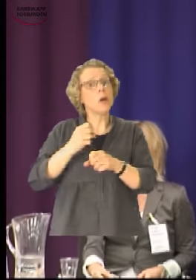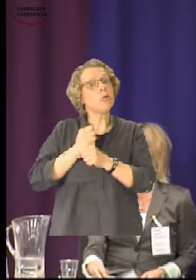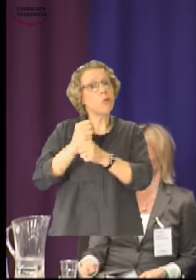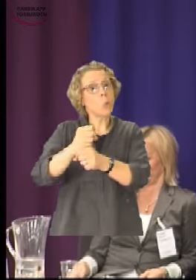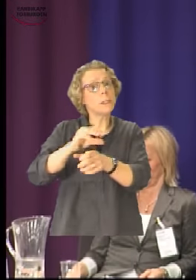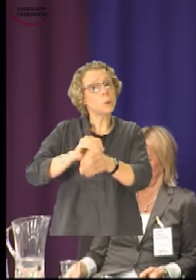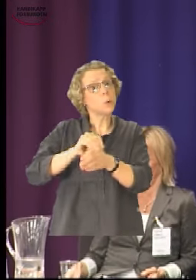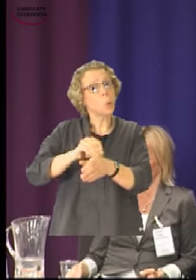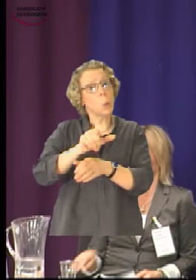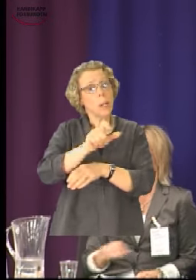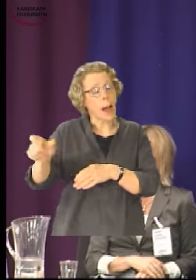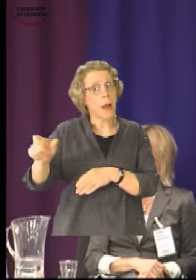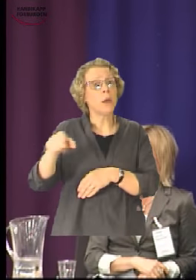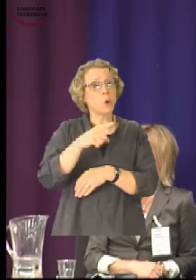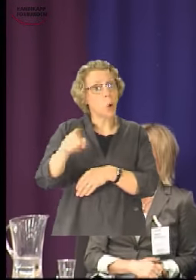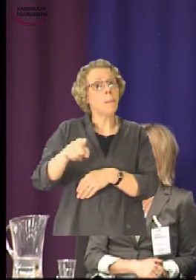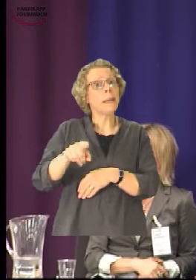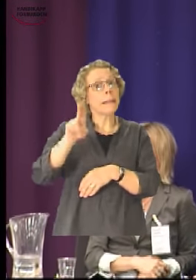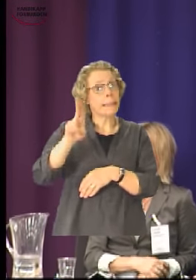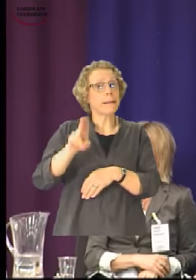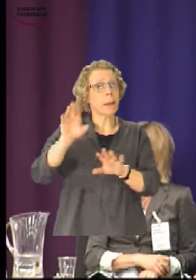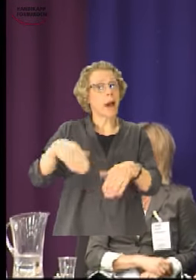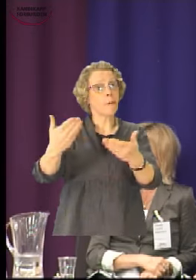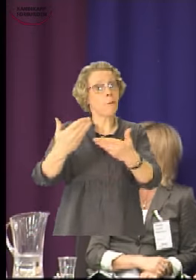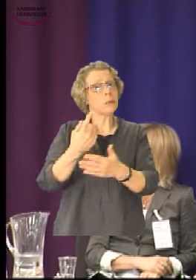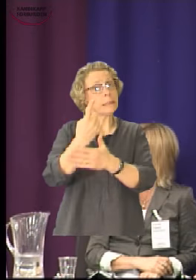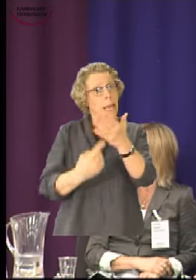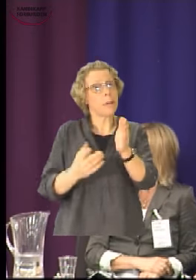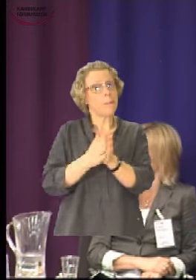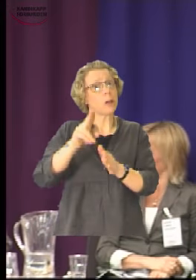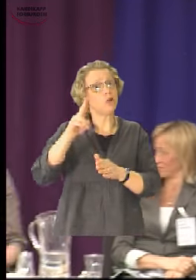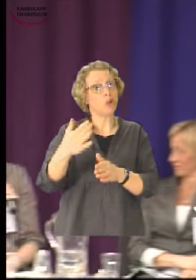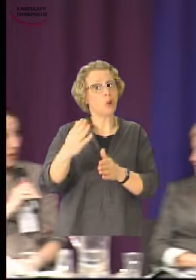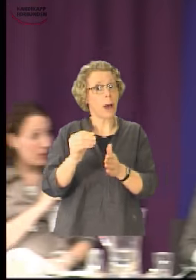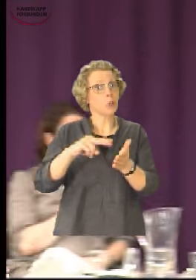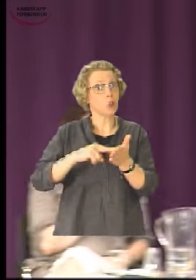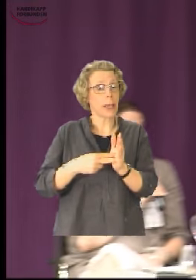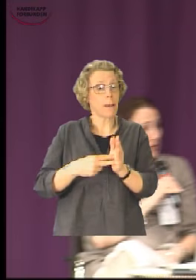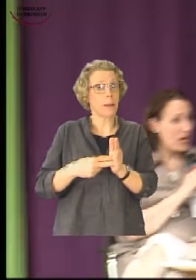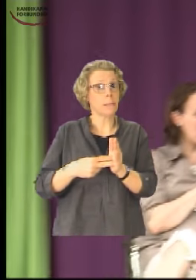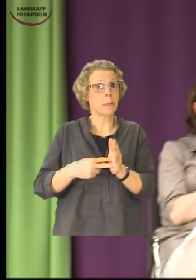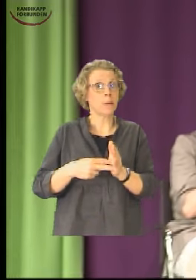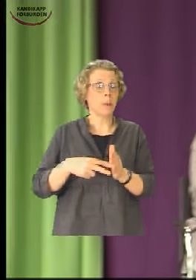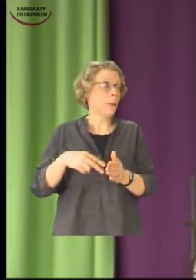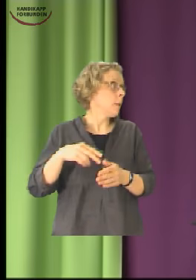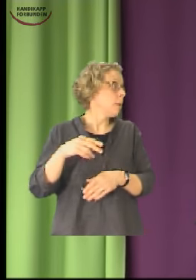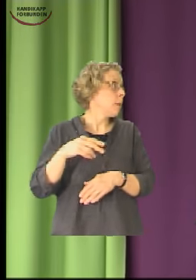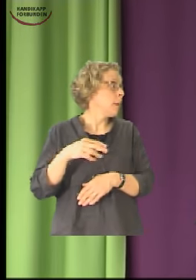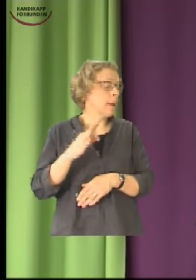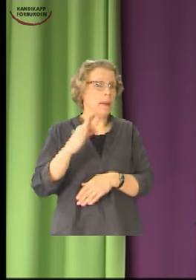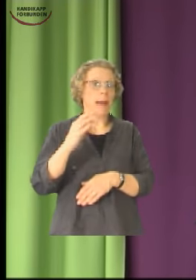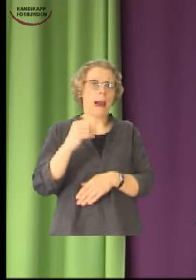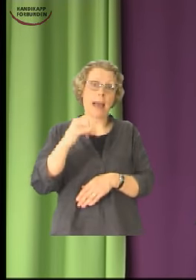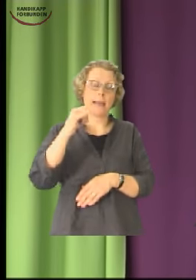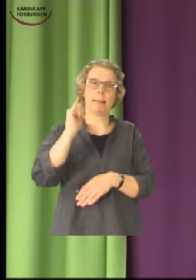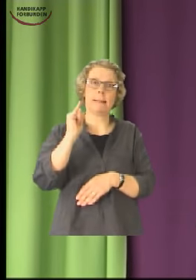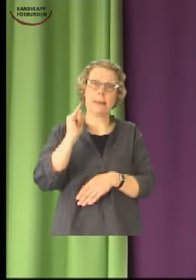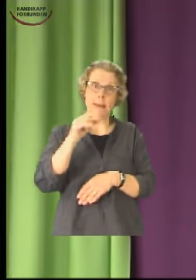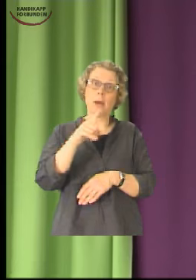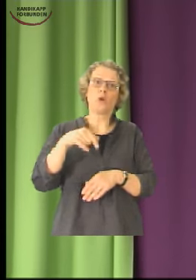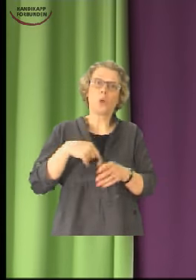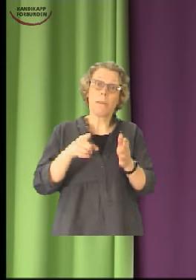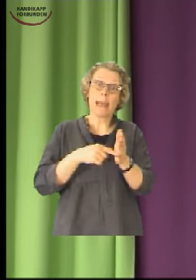exempel egentligen då har fått det sämre i det här systemet? I vårdvalssystemet? Ja. Nej, det har jag inga belägg för att säga.